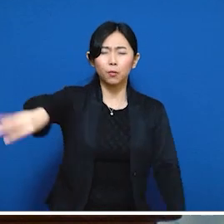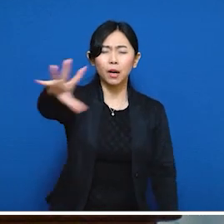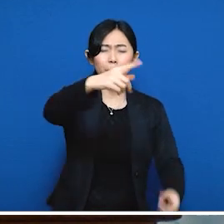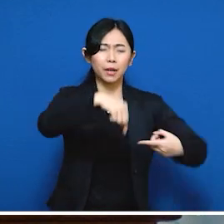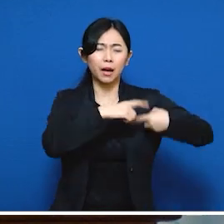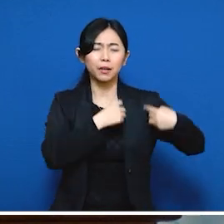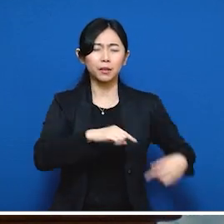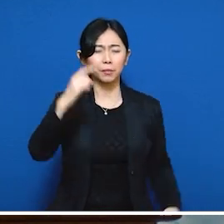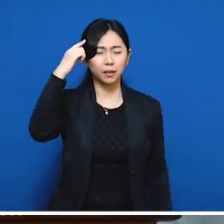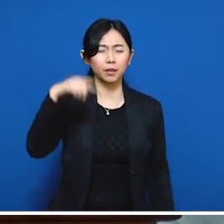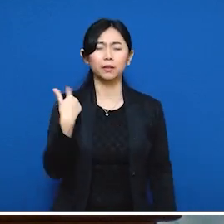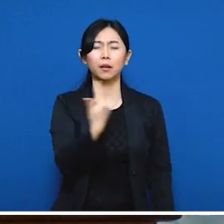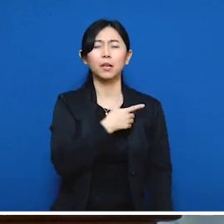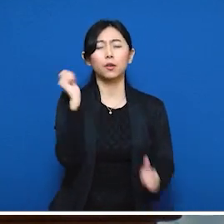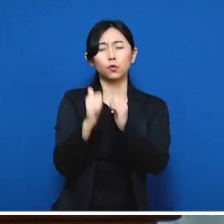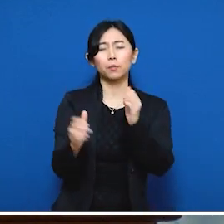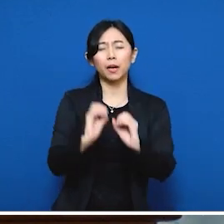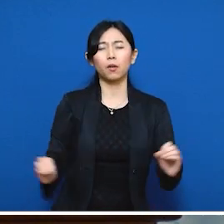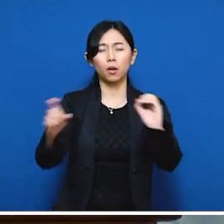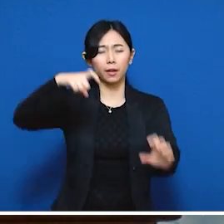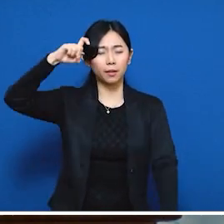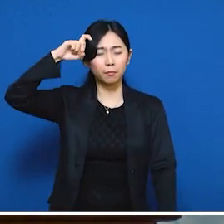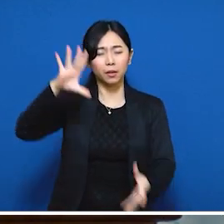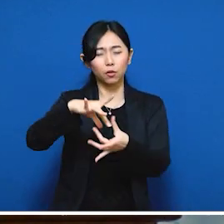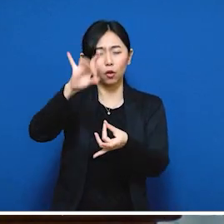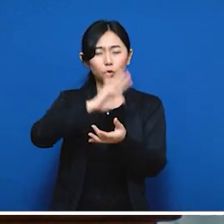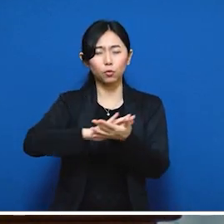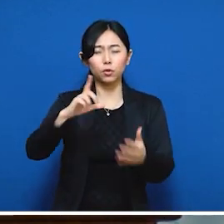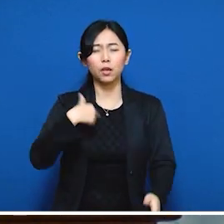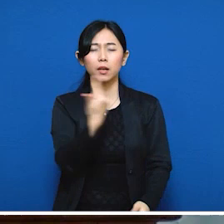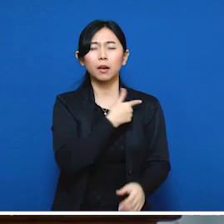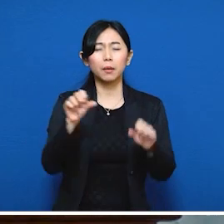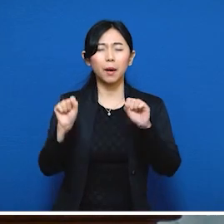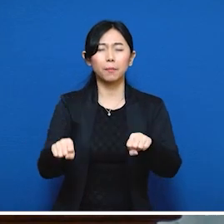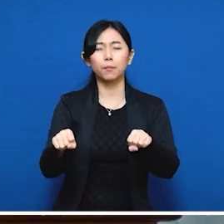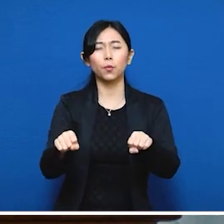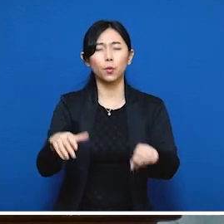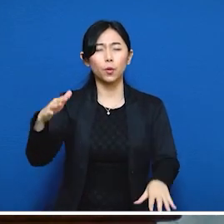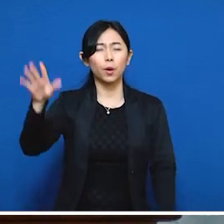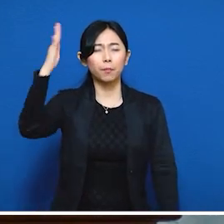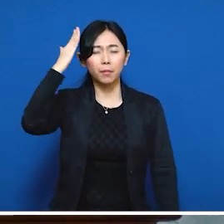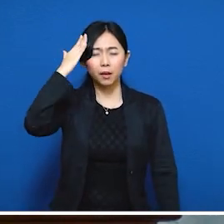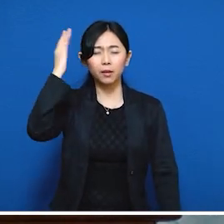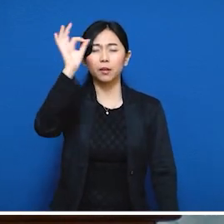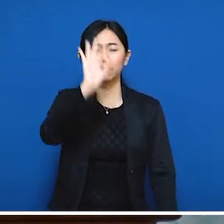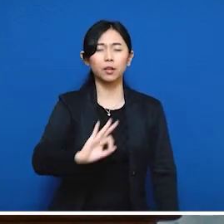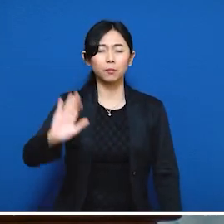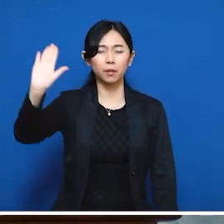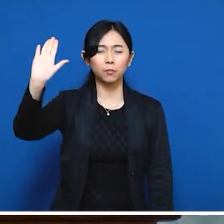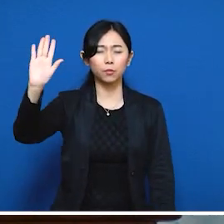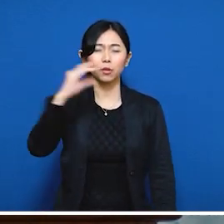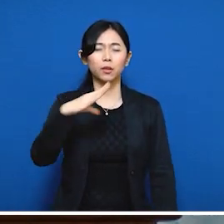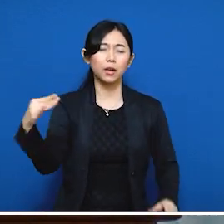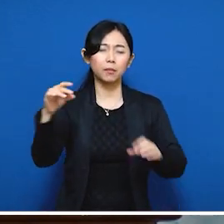kami, supaya oleh hikmat Roh Kudus, kami dimampukan untuk mengerti firman-Mu